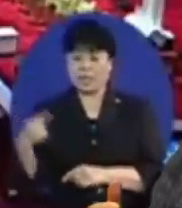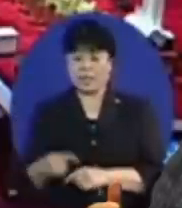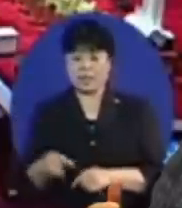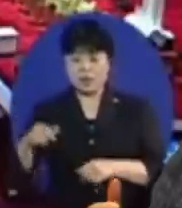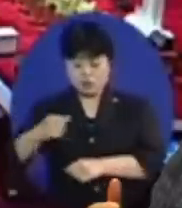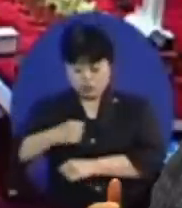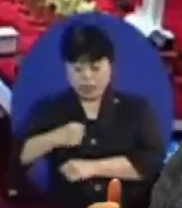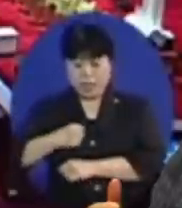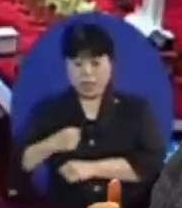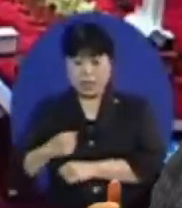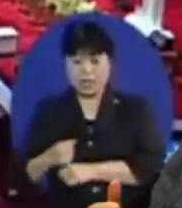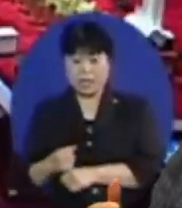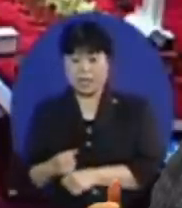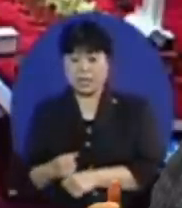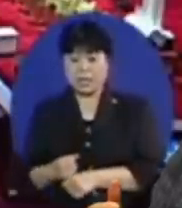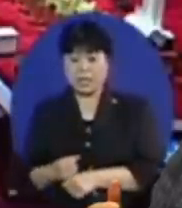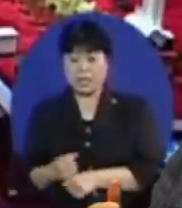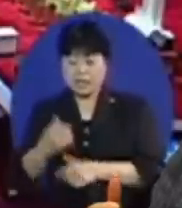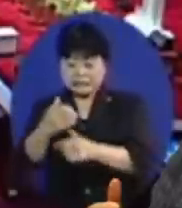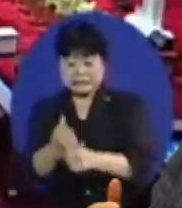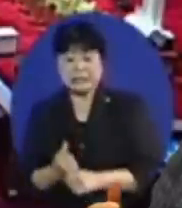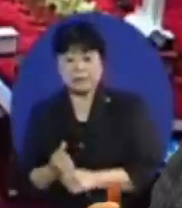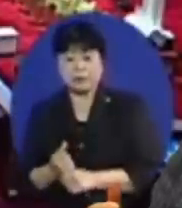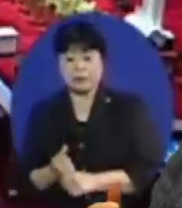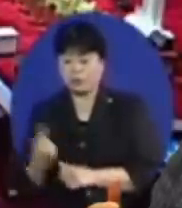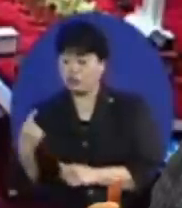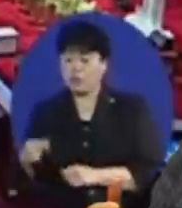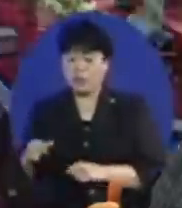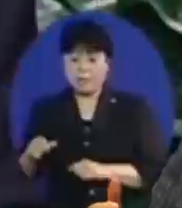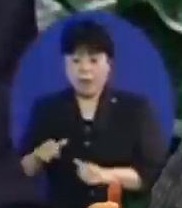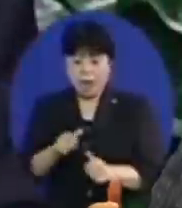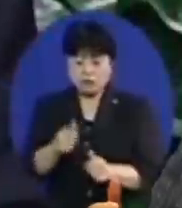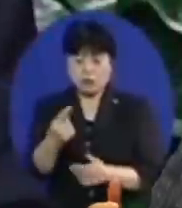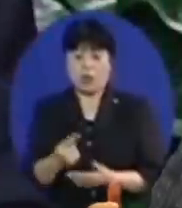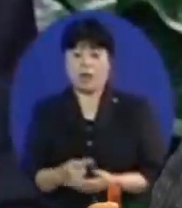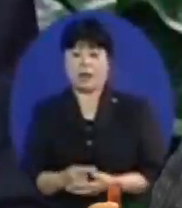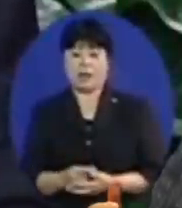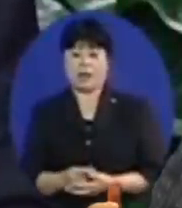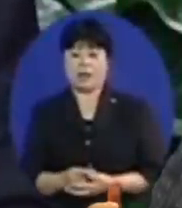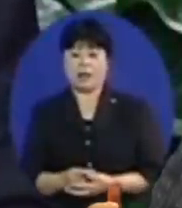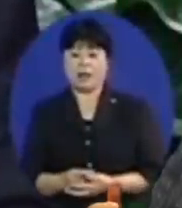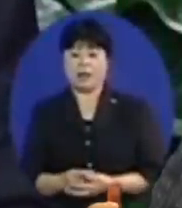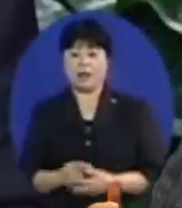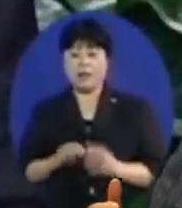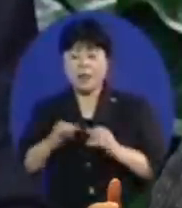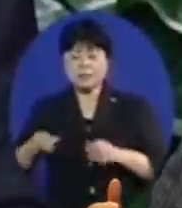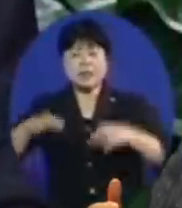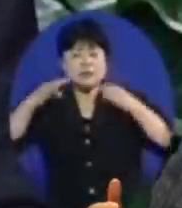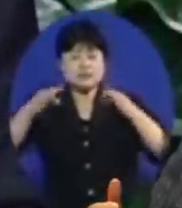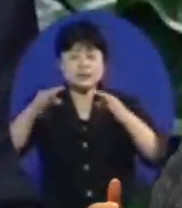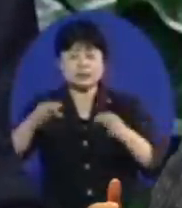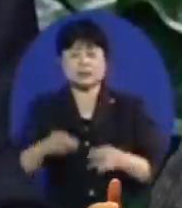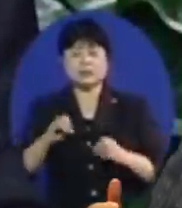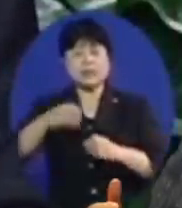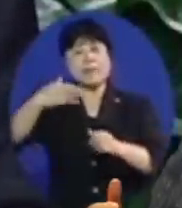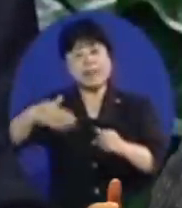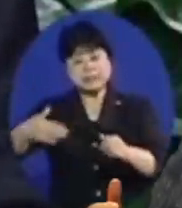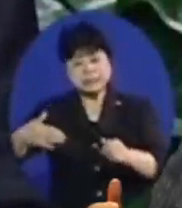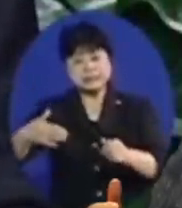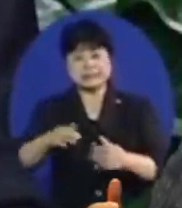군대를 동원해서 도로 백성들을 잡으려고 섭기고 옵니다. 백성들이 부르짖어도 하나님이 응답을 안